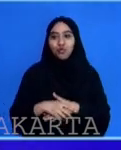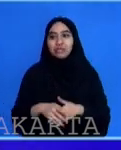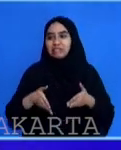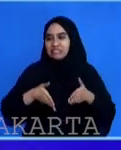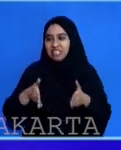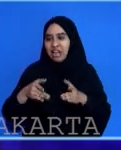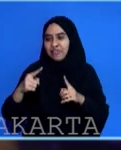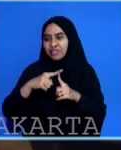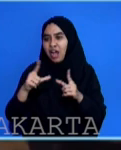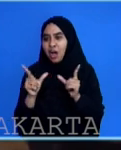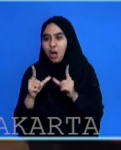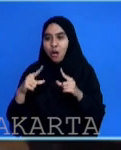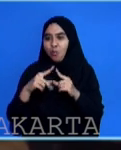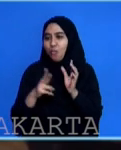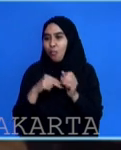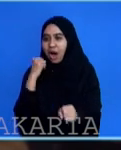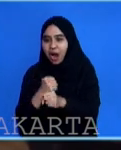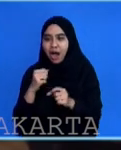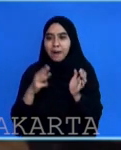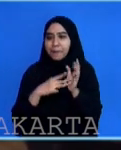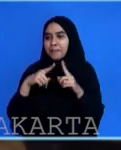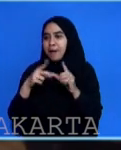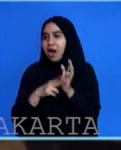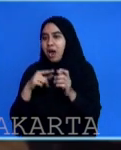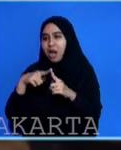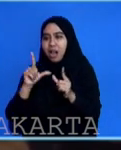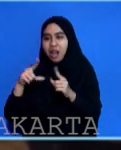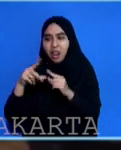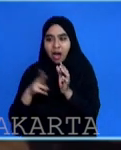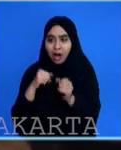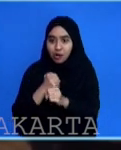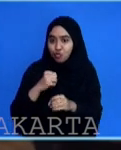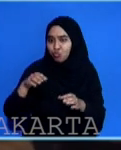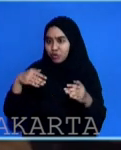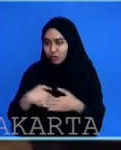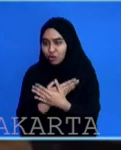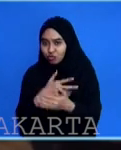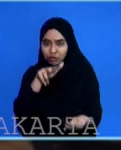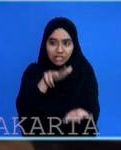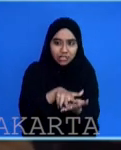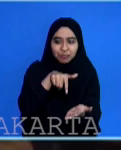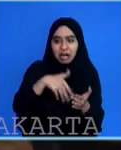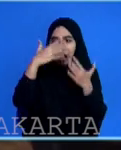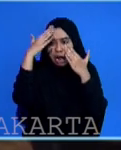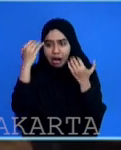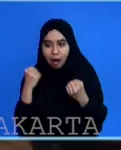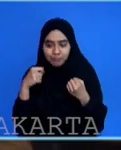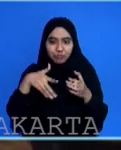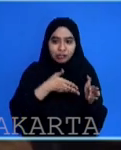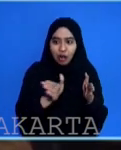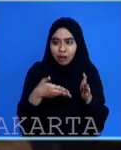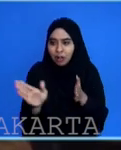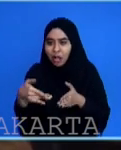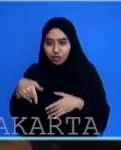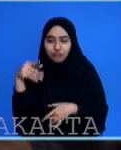Jalan Tawangalang di Kabupaten Gunung Kidul. Jalan Tawangalang ini diharapkan mampu menjadi alternatif jalur bagi wisatawan yang akan berkunjung ke